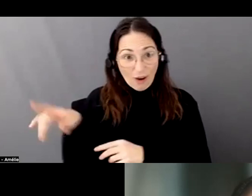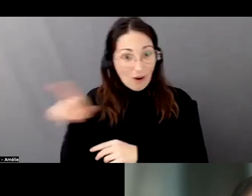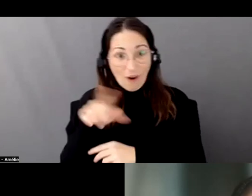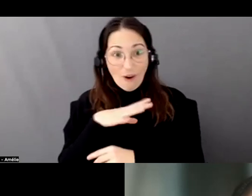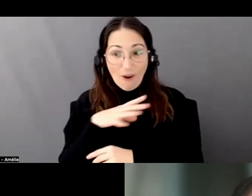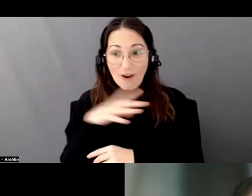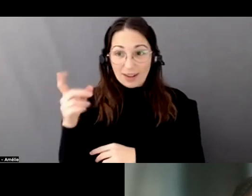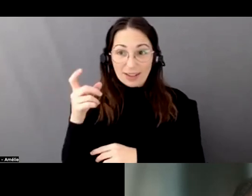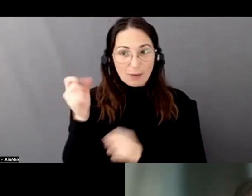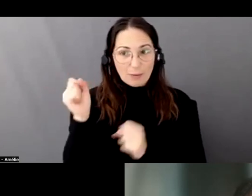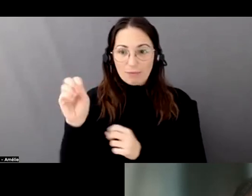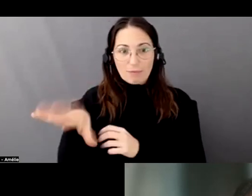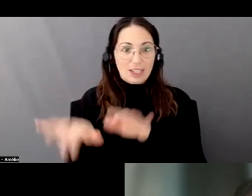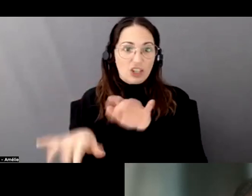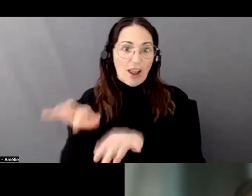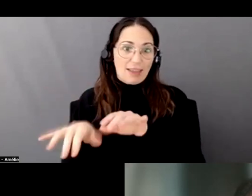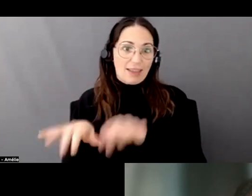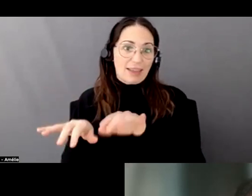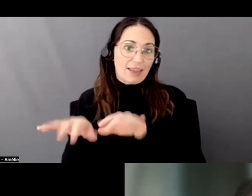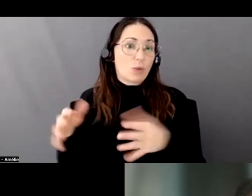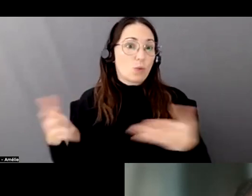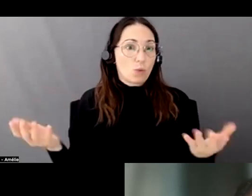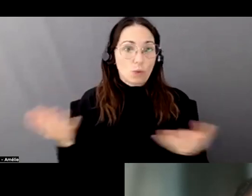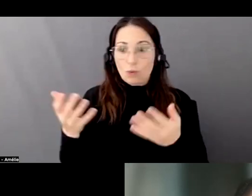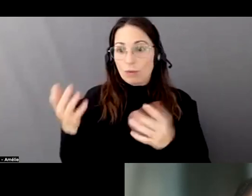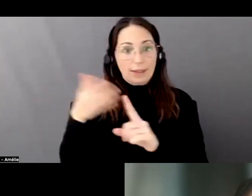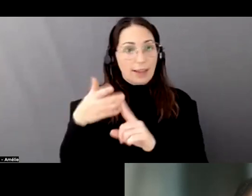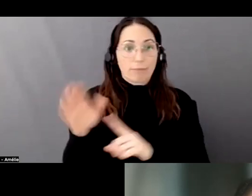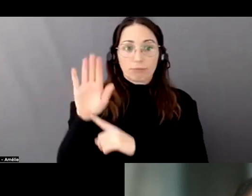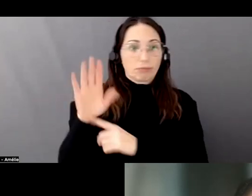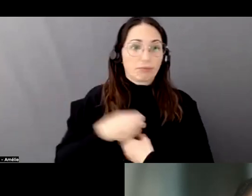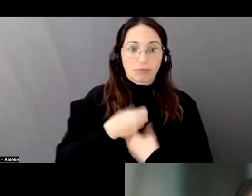vous pouvez les écrire dans le chat ou encore parler directement.